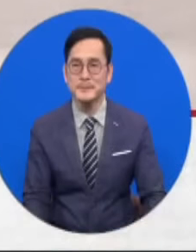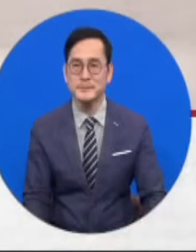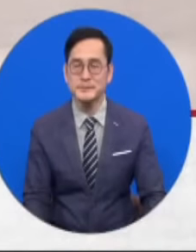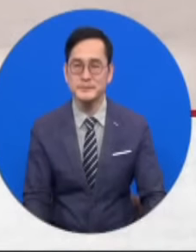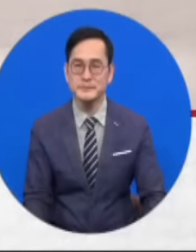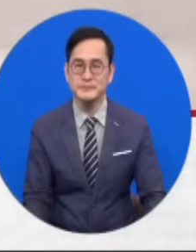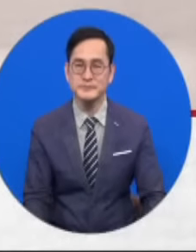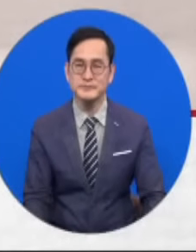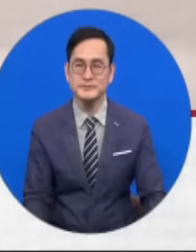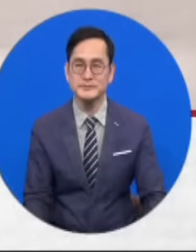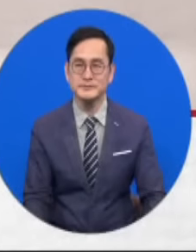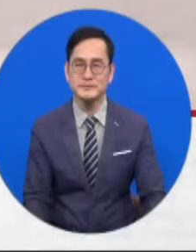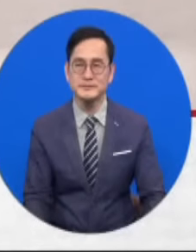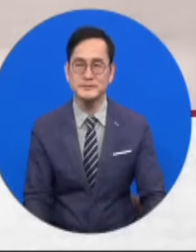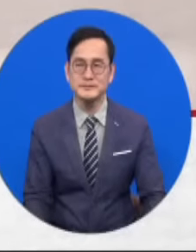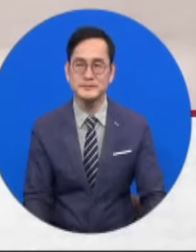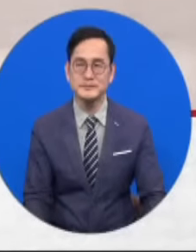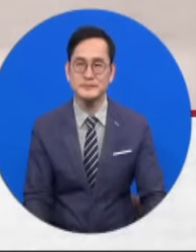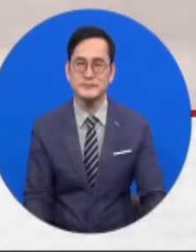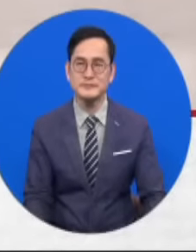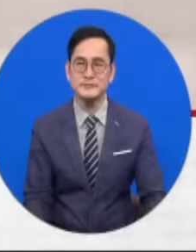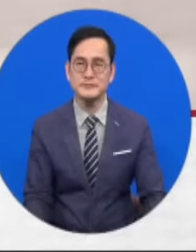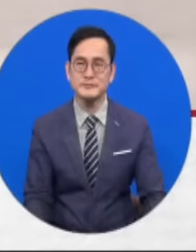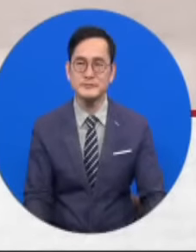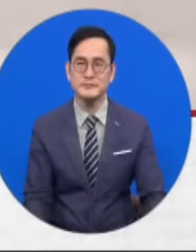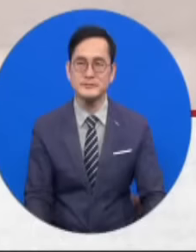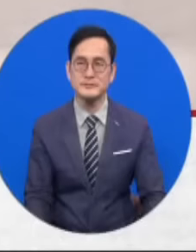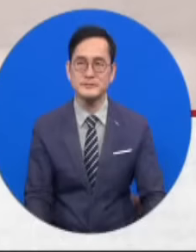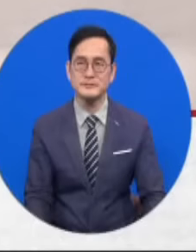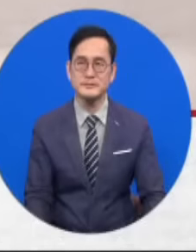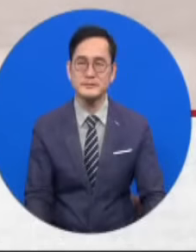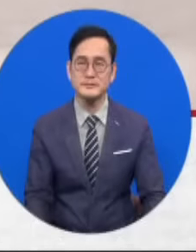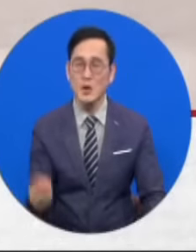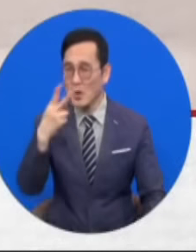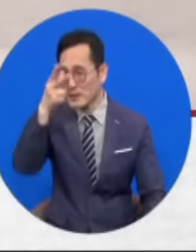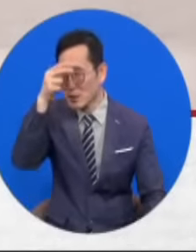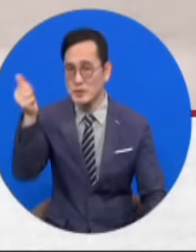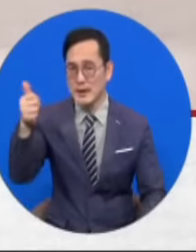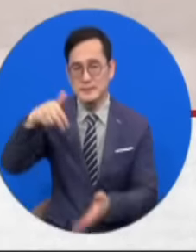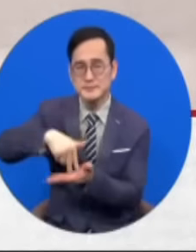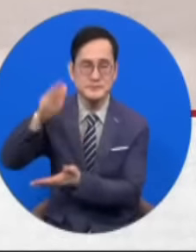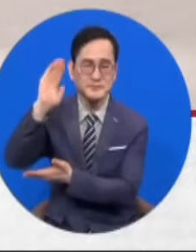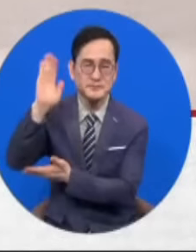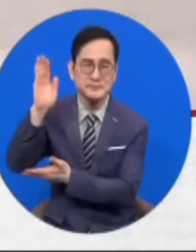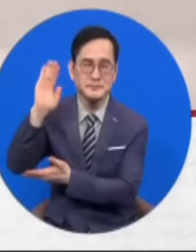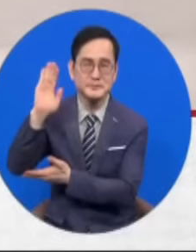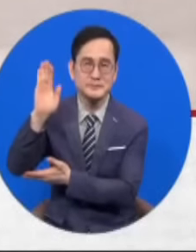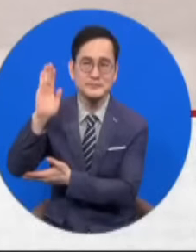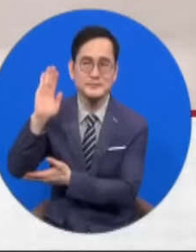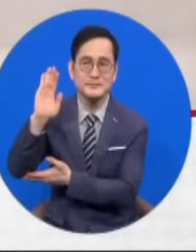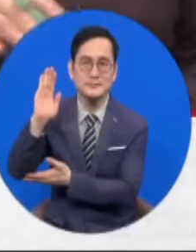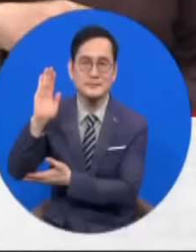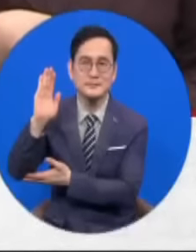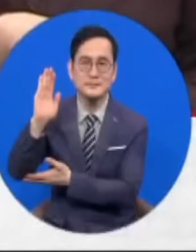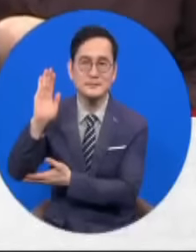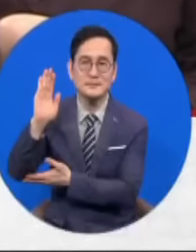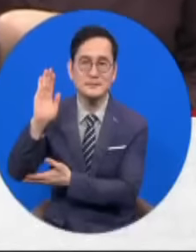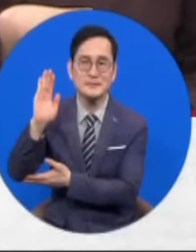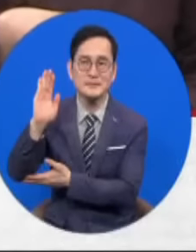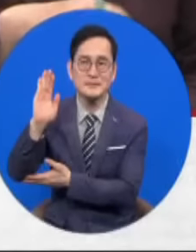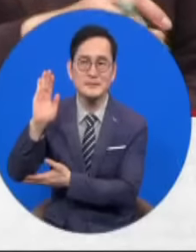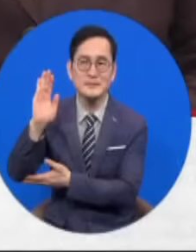탄핵과 관련해 가지고 기자회견 자청해 36분 간 얘기를 했다고 하는데 5월 말까지 검사 수사 마치겠다고 했던